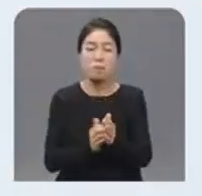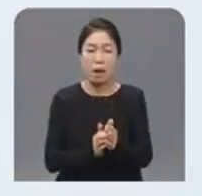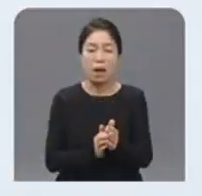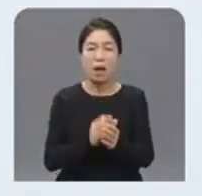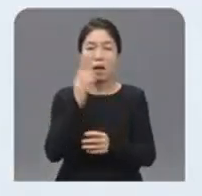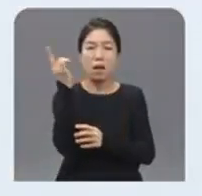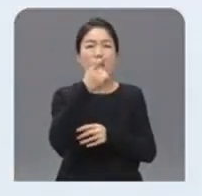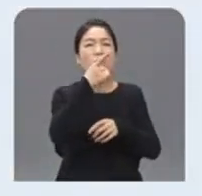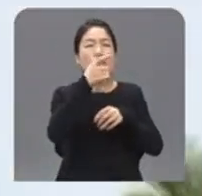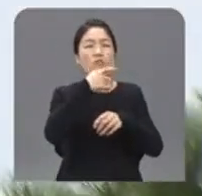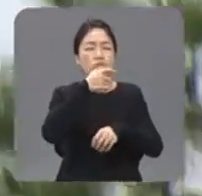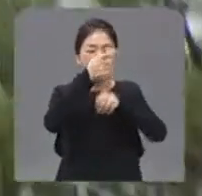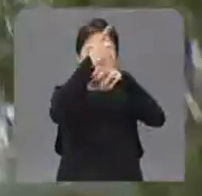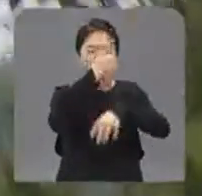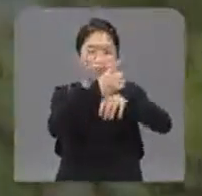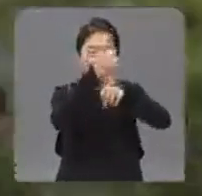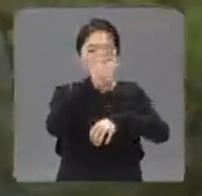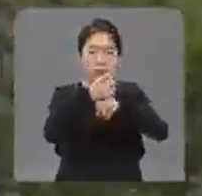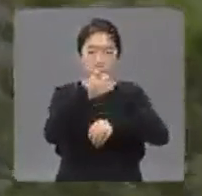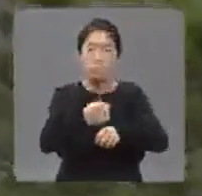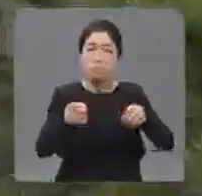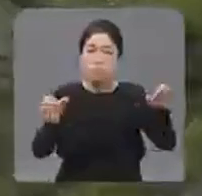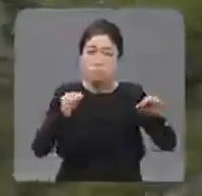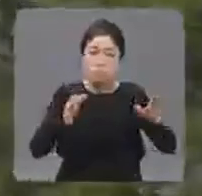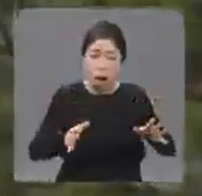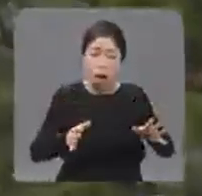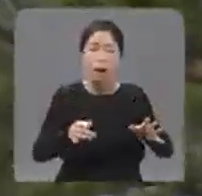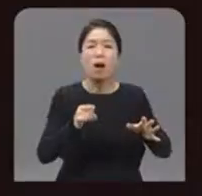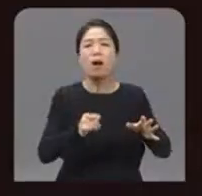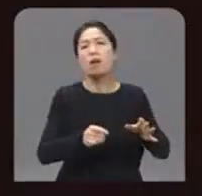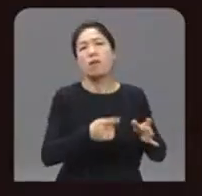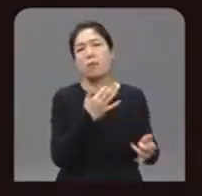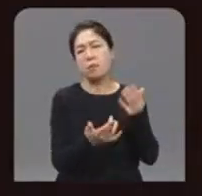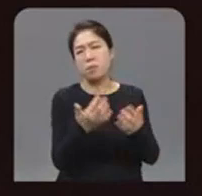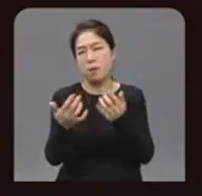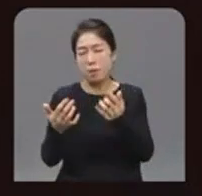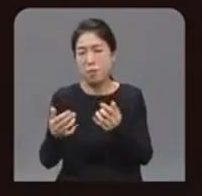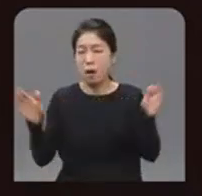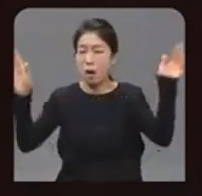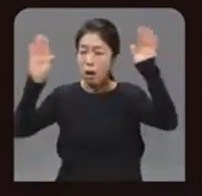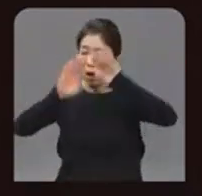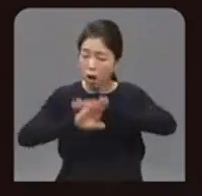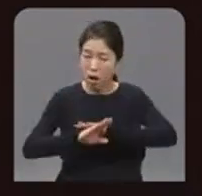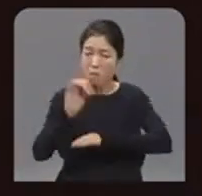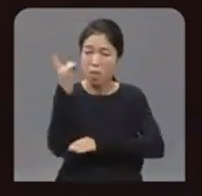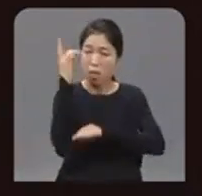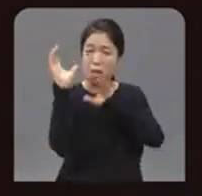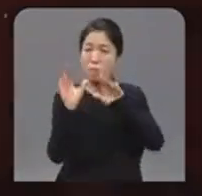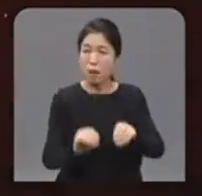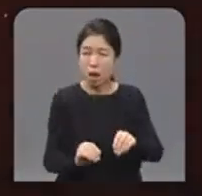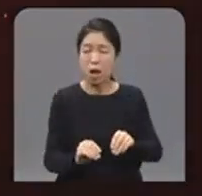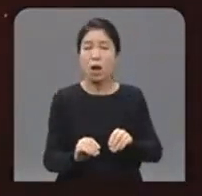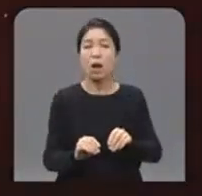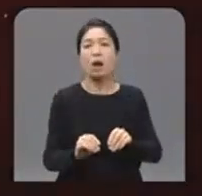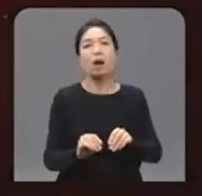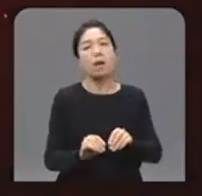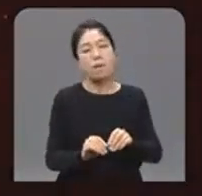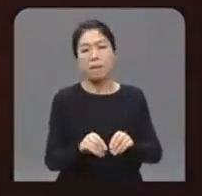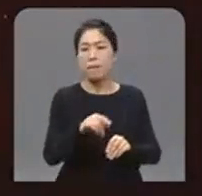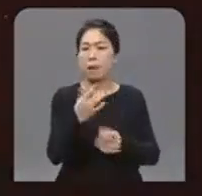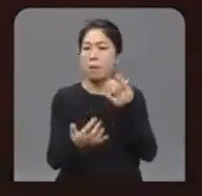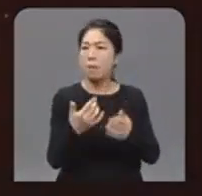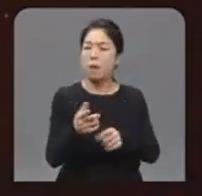물을 뿌리는 사이에도 산불은 더욱 번졌습니다. 날이 저물고 함평과 순천에서 헬기가 철수하자 현장은 최대 고비를